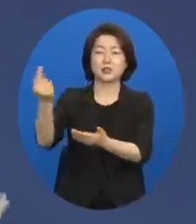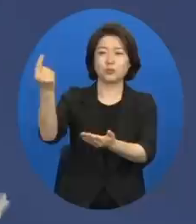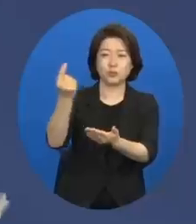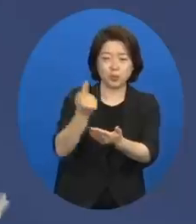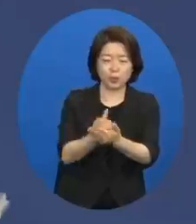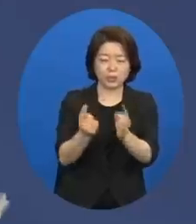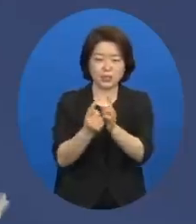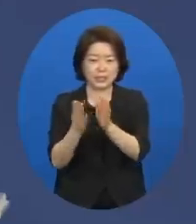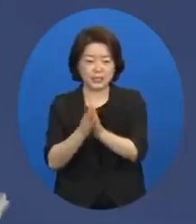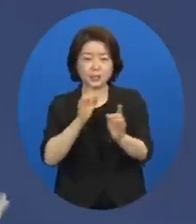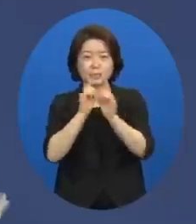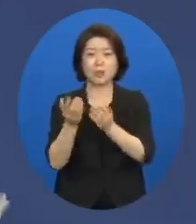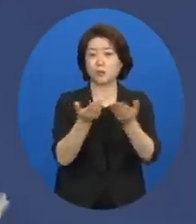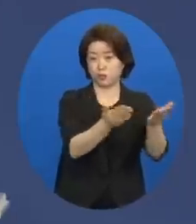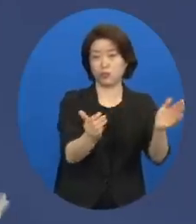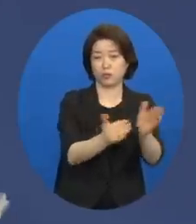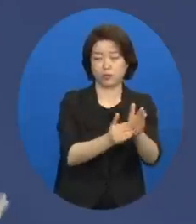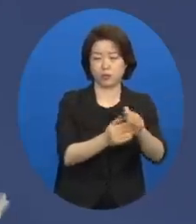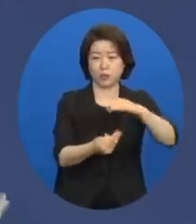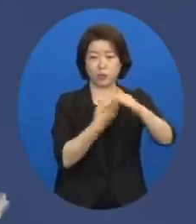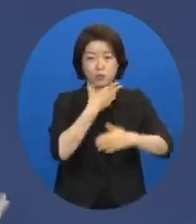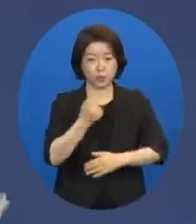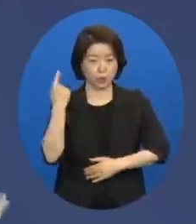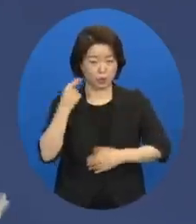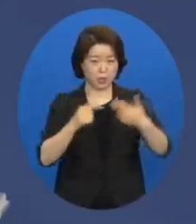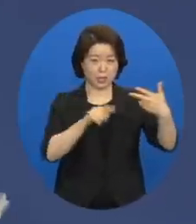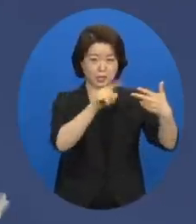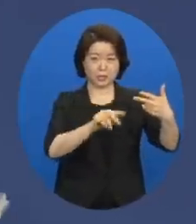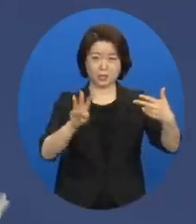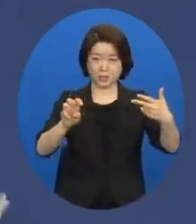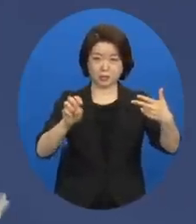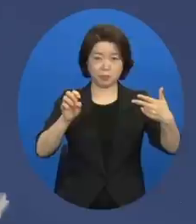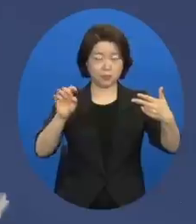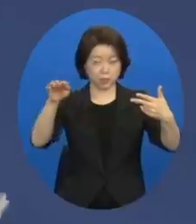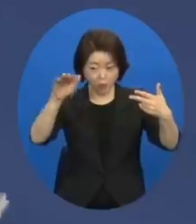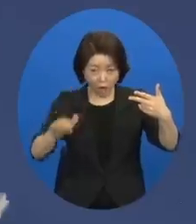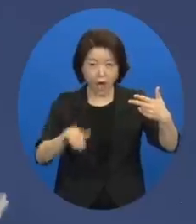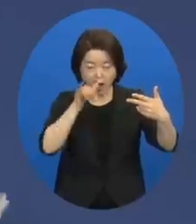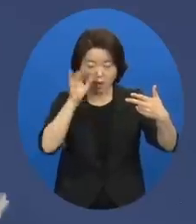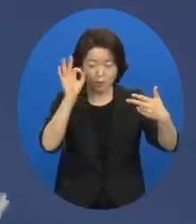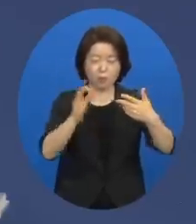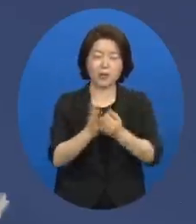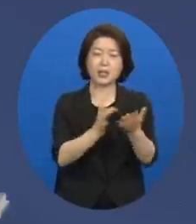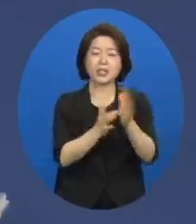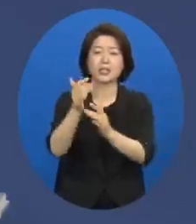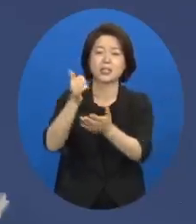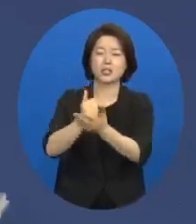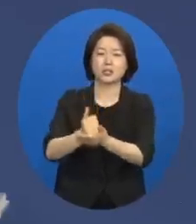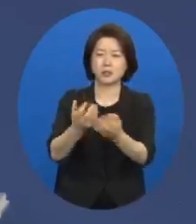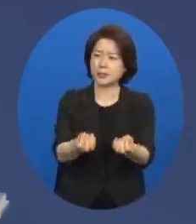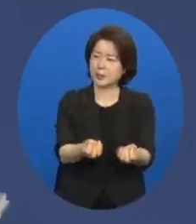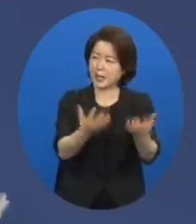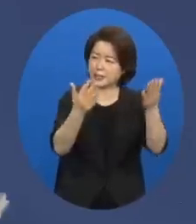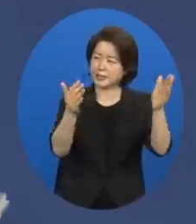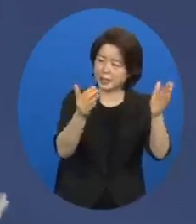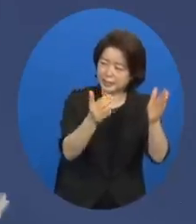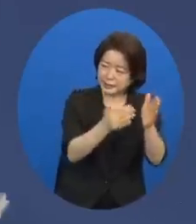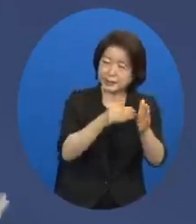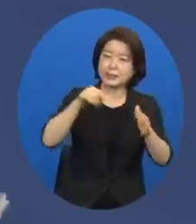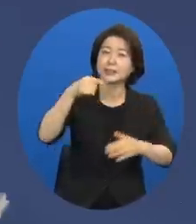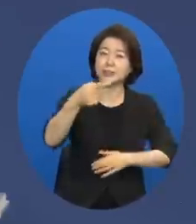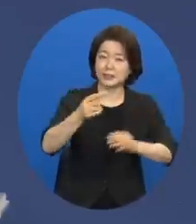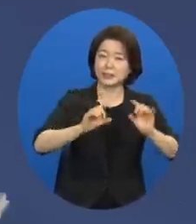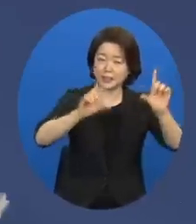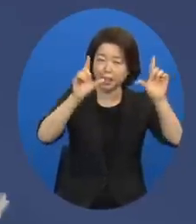직접 말씀하기도 하셨죠. 요한복음 7장 37절 이하에 예수께서 그 명절 끝날고 큰 날에